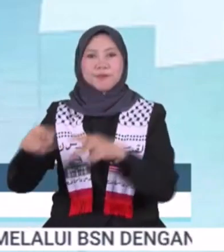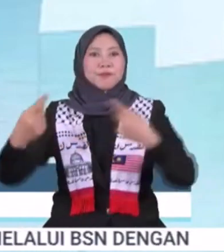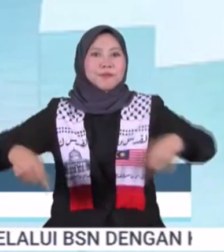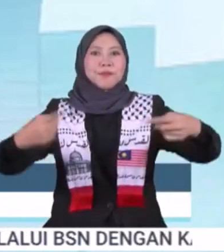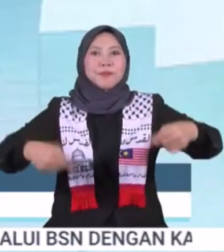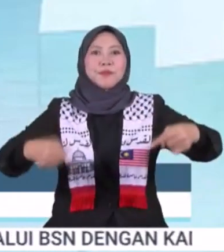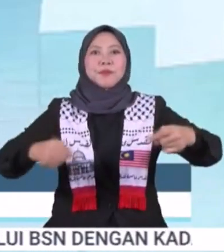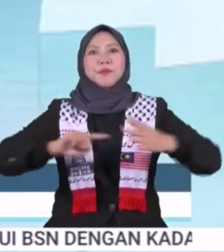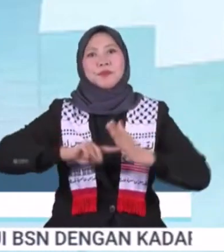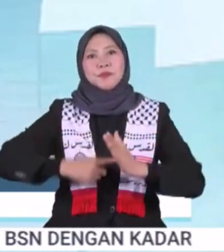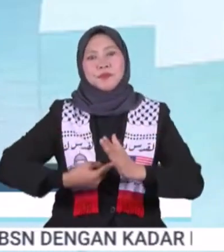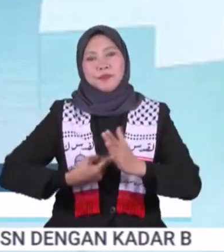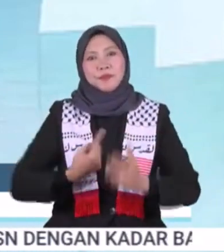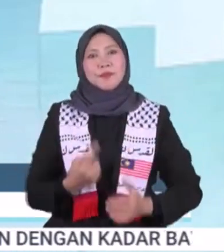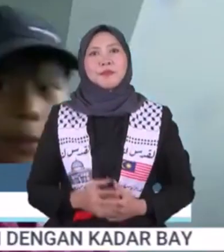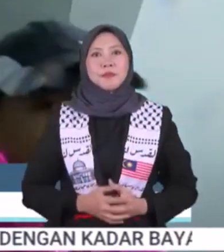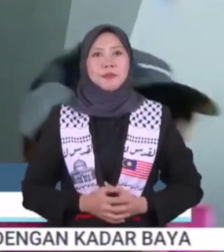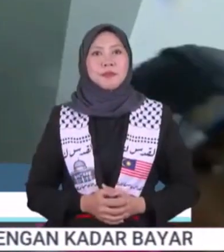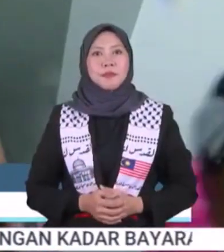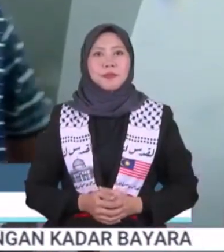perlawanan tersebut berlangsung.